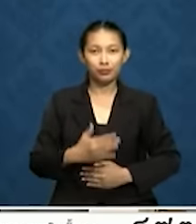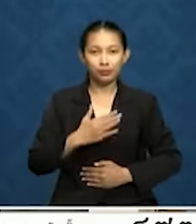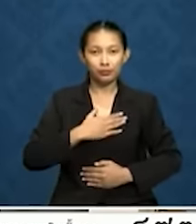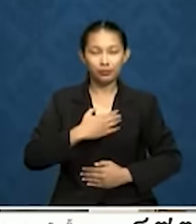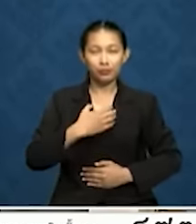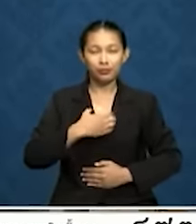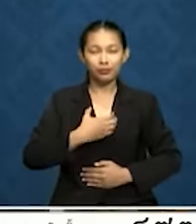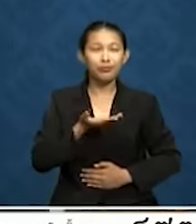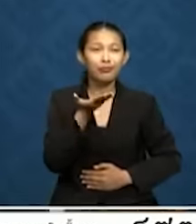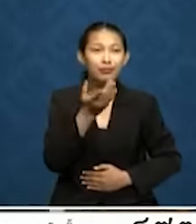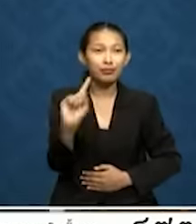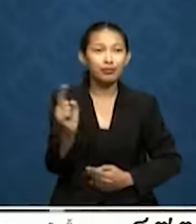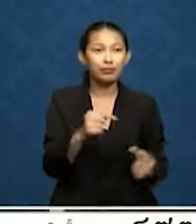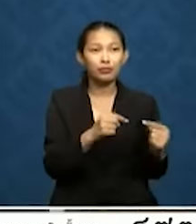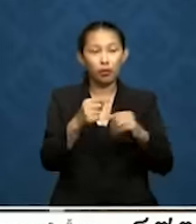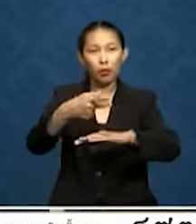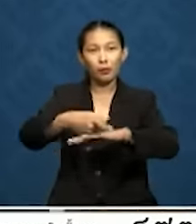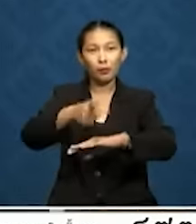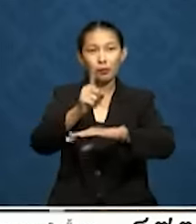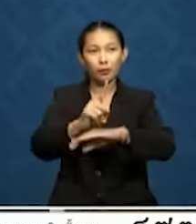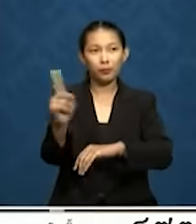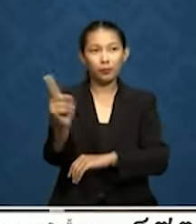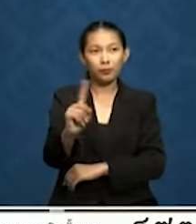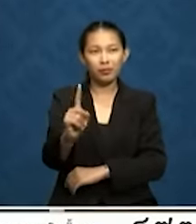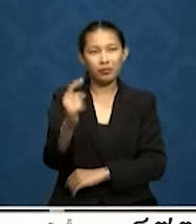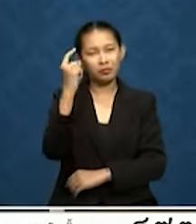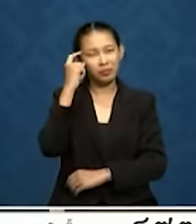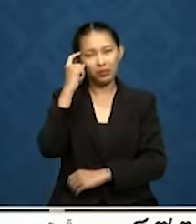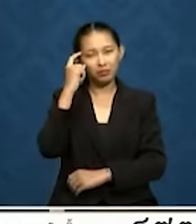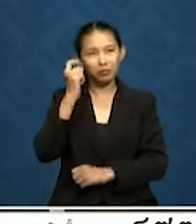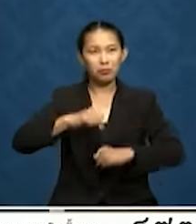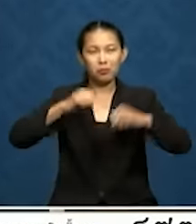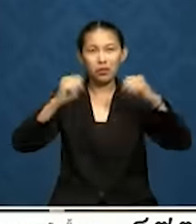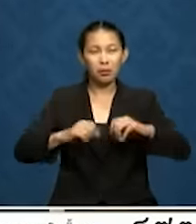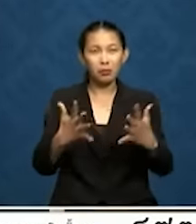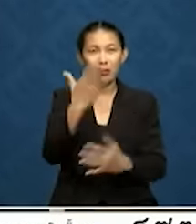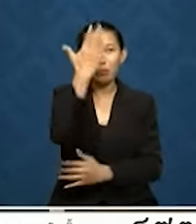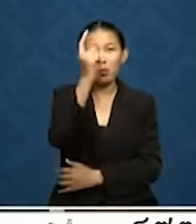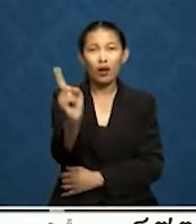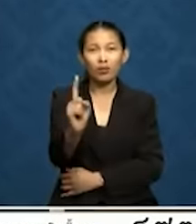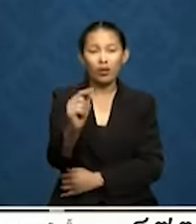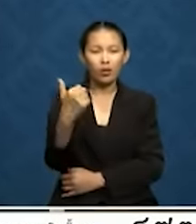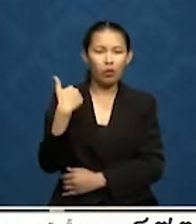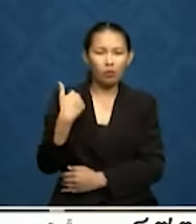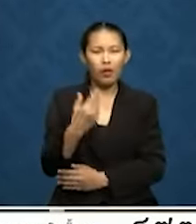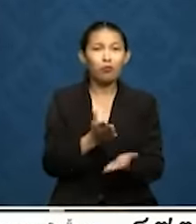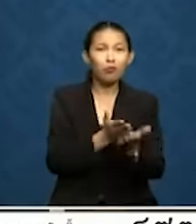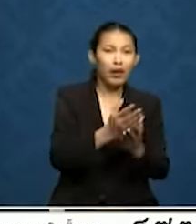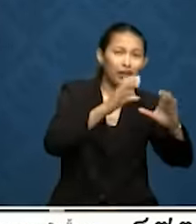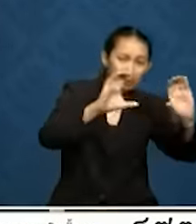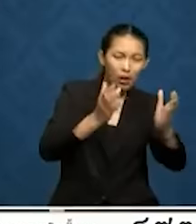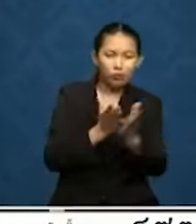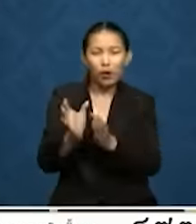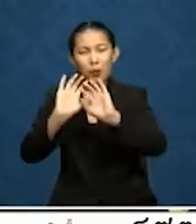ากเรียนถึงท่านประธานครับว่าไม่ควรจะมีการลงมติเพราะว่าเป็นการประนีประนอมระหว่างฝ่ายค้านและรัฐบา